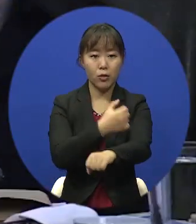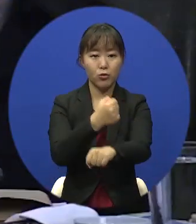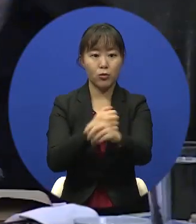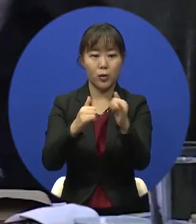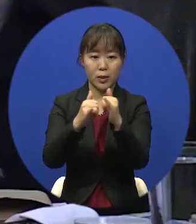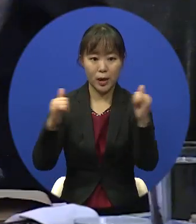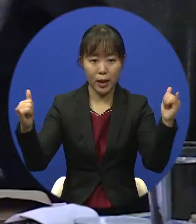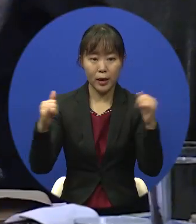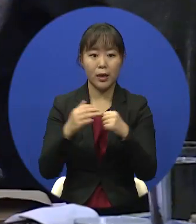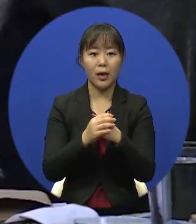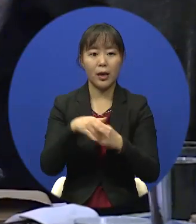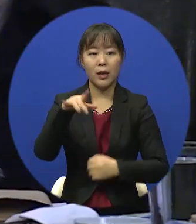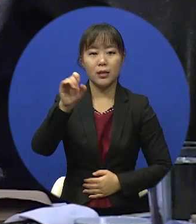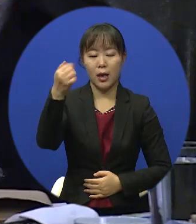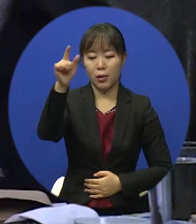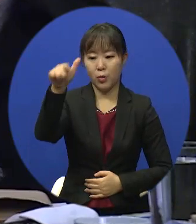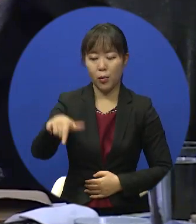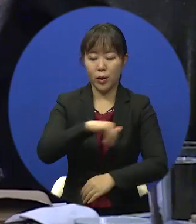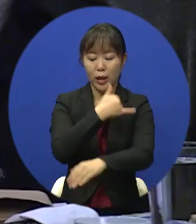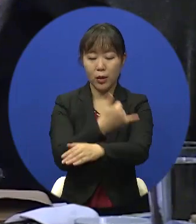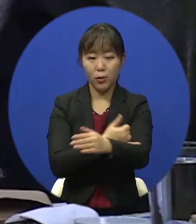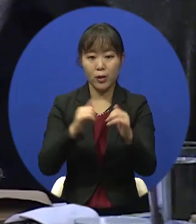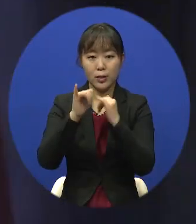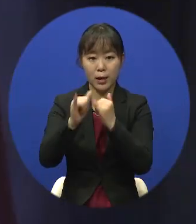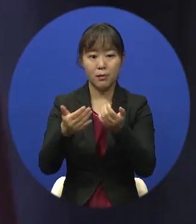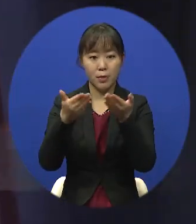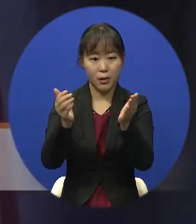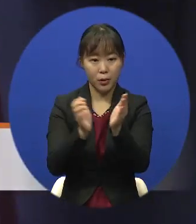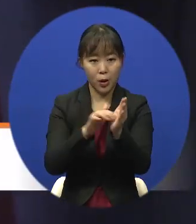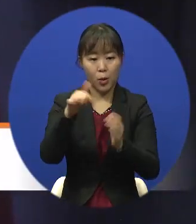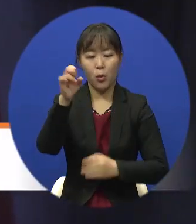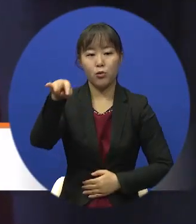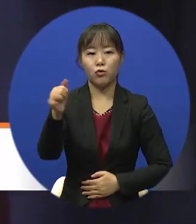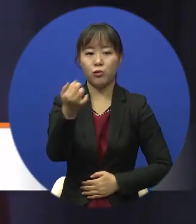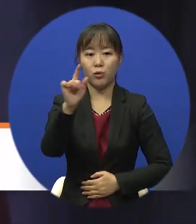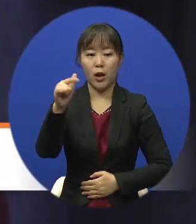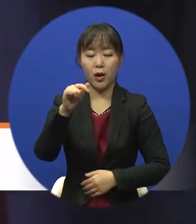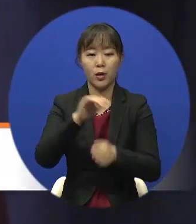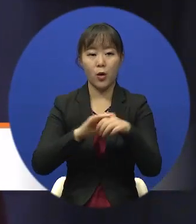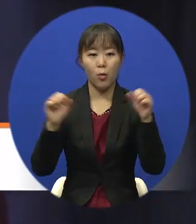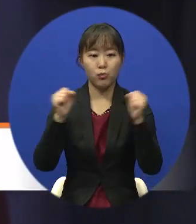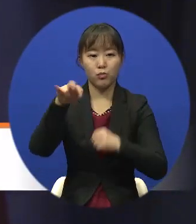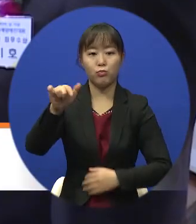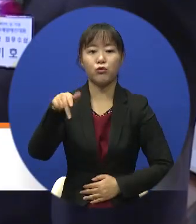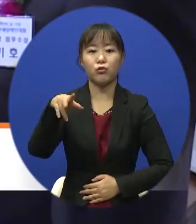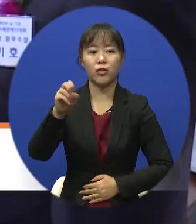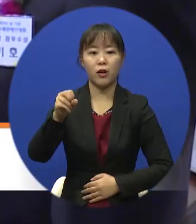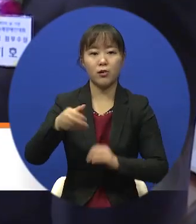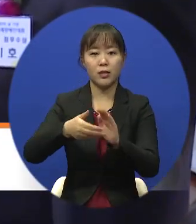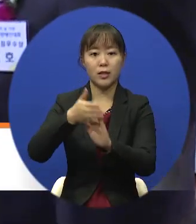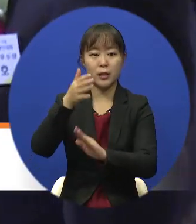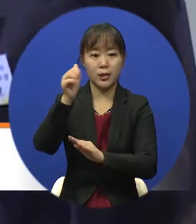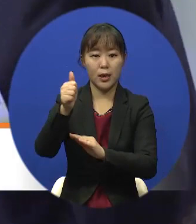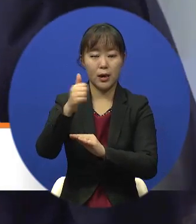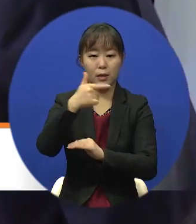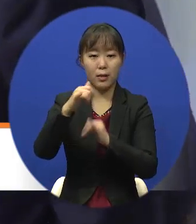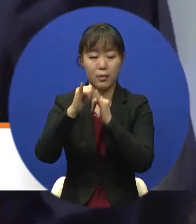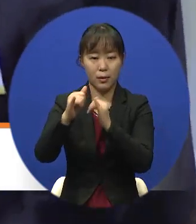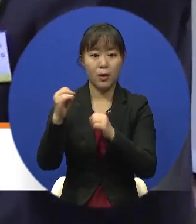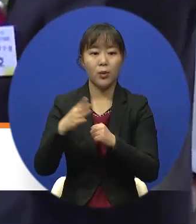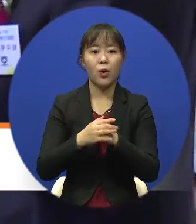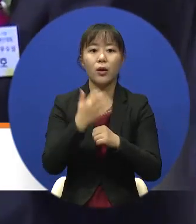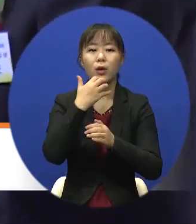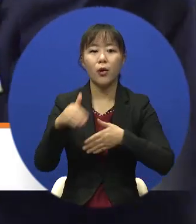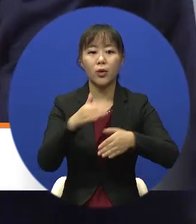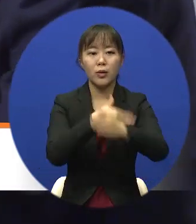4명에게 상국 인권상을 시상했으며 고윤환 경상북도 문경시 시장이 대상을, 경기도